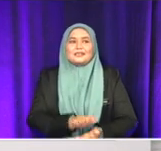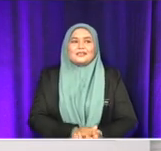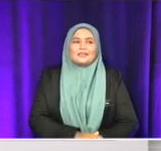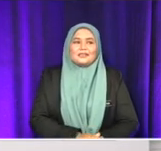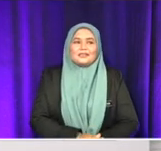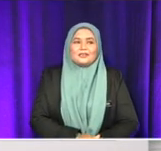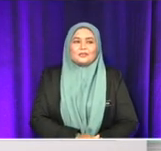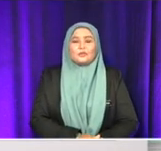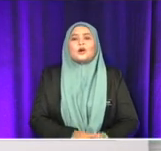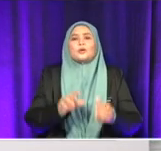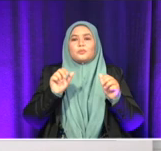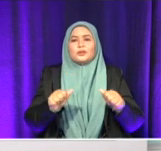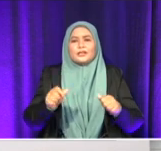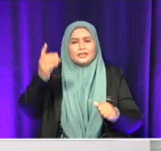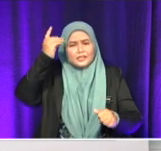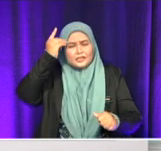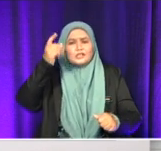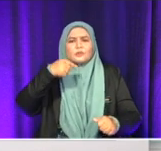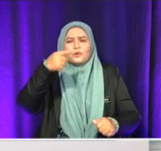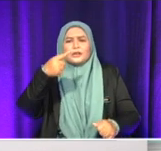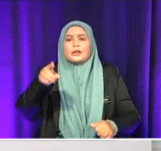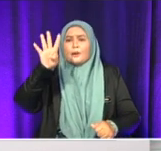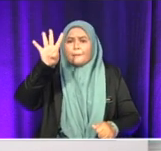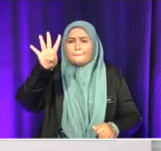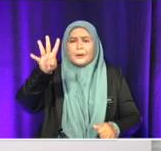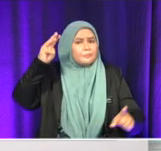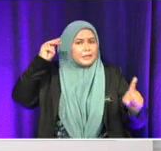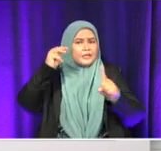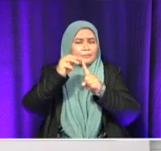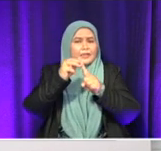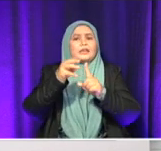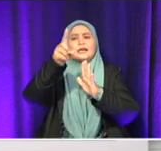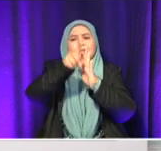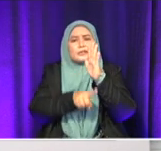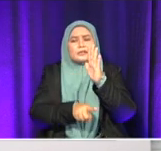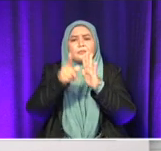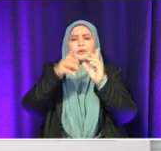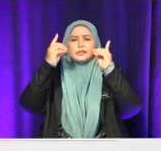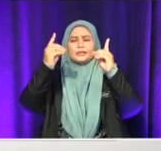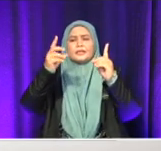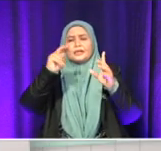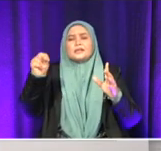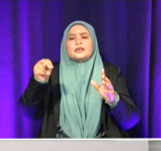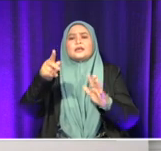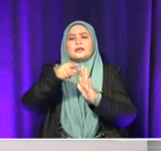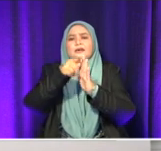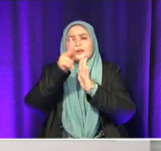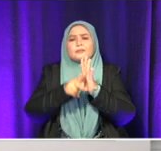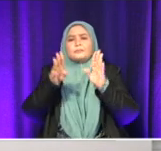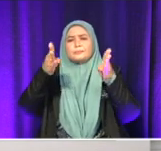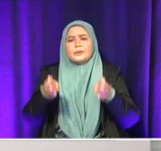Oke boleh tak dianiaya Sebutkan 4 lama dasar pendidikan kebangsaan tadi kata kunci saja